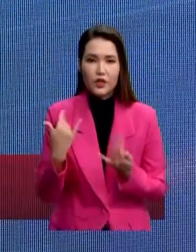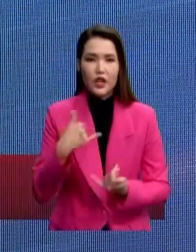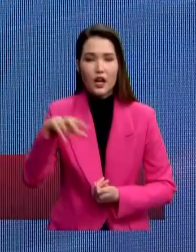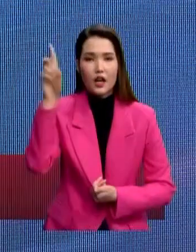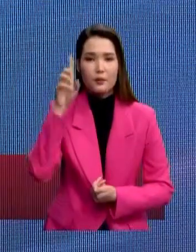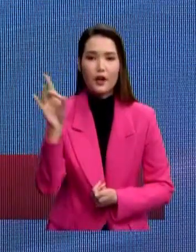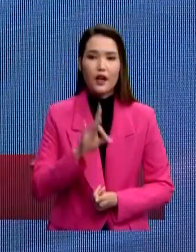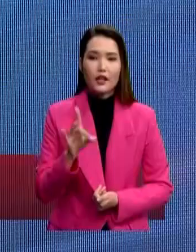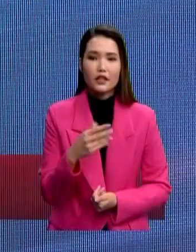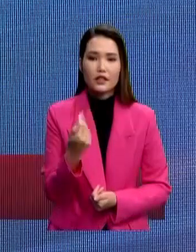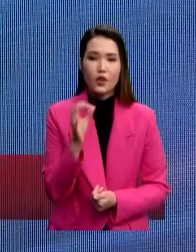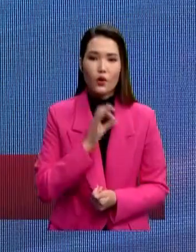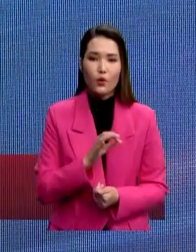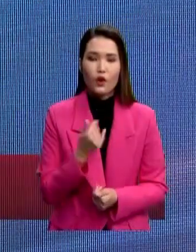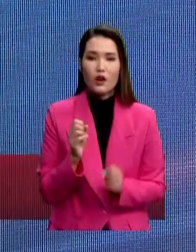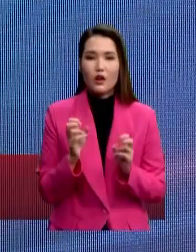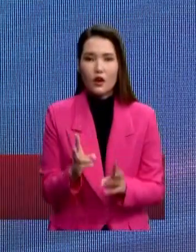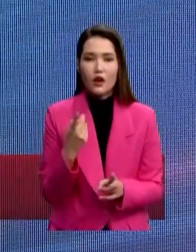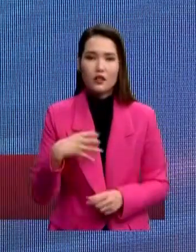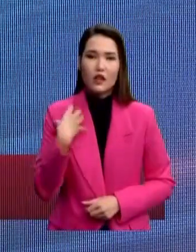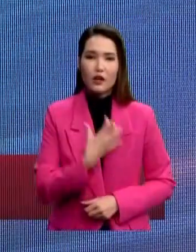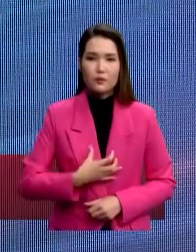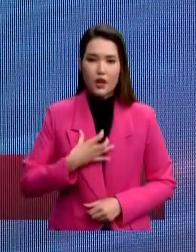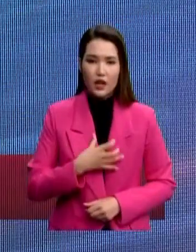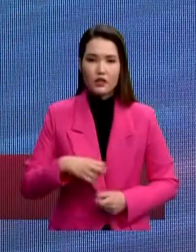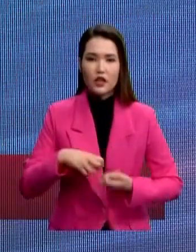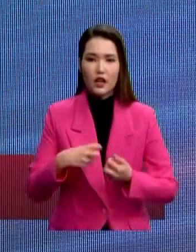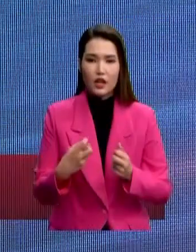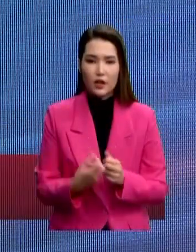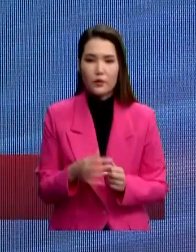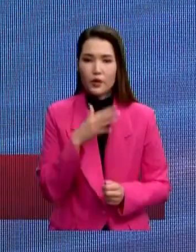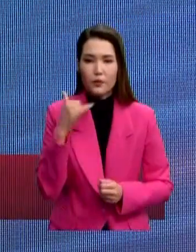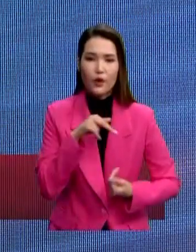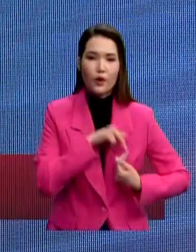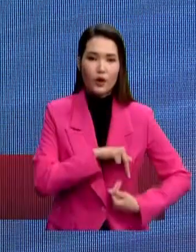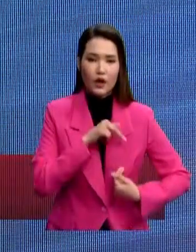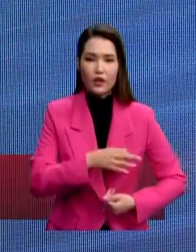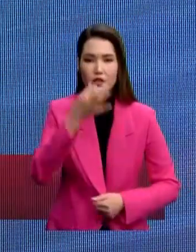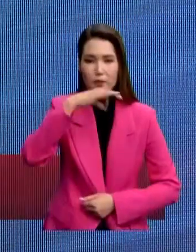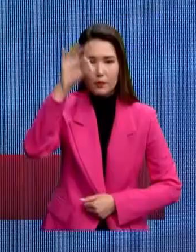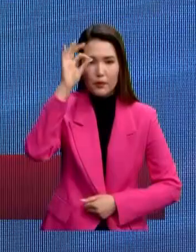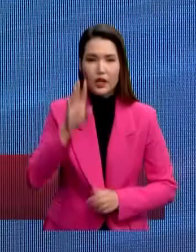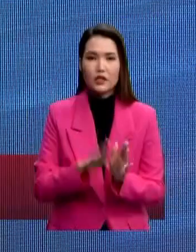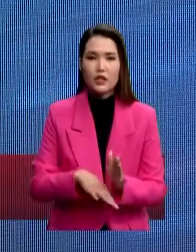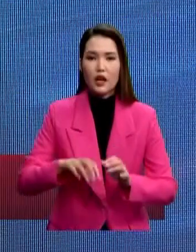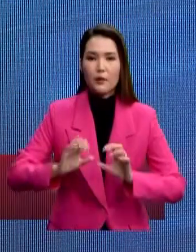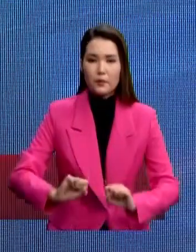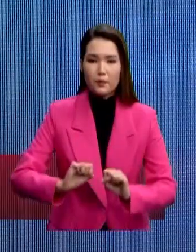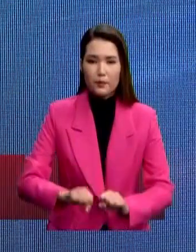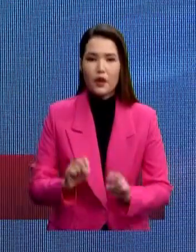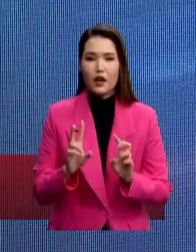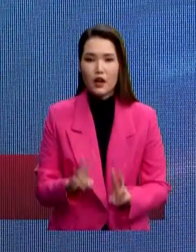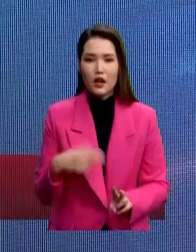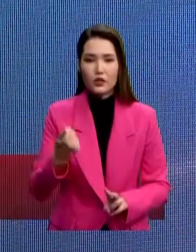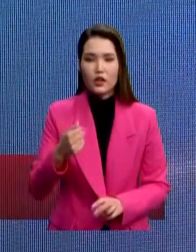мемлекеттің берешегі ұлғая береді, ұлғая береді. Тағы бір маңызды мәселе, бұл әскери қызметшілер, полиция, ұлттық қауіпсіздік комитеті,